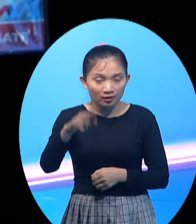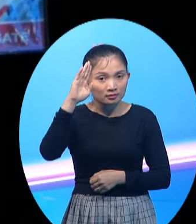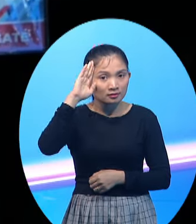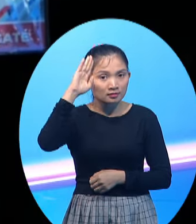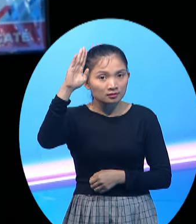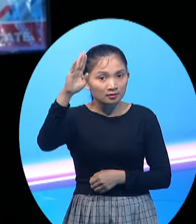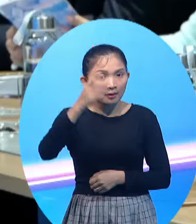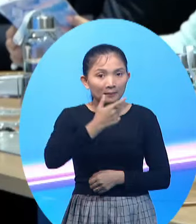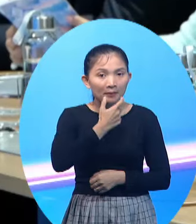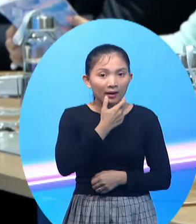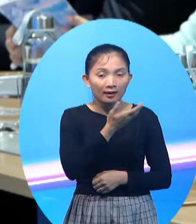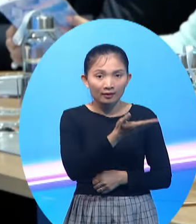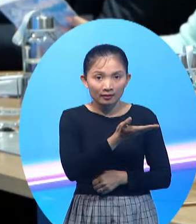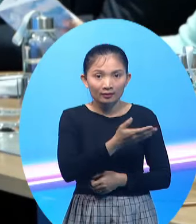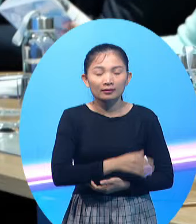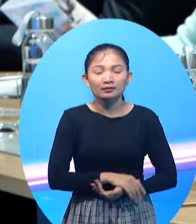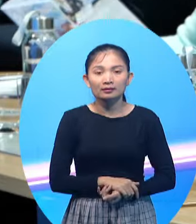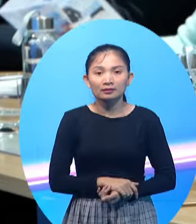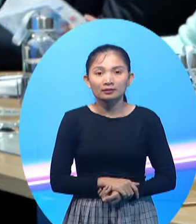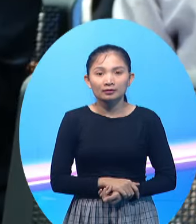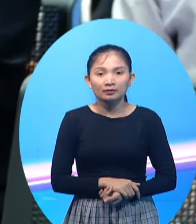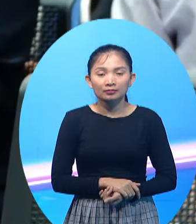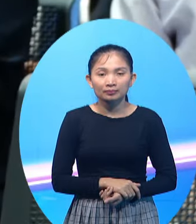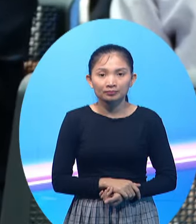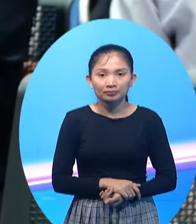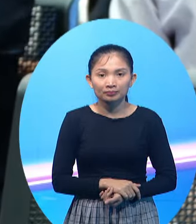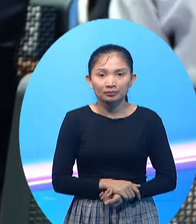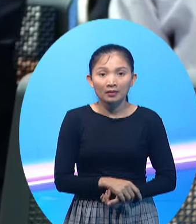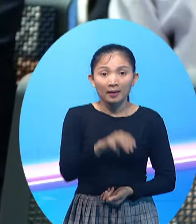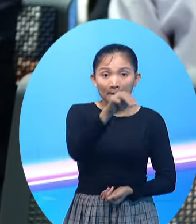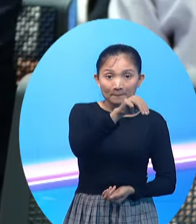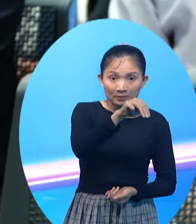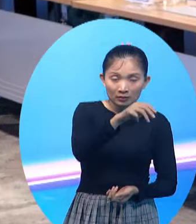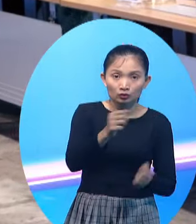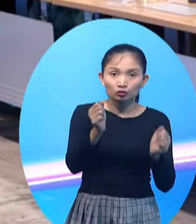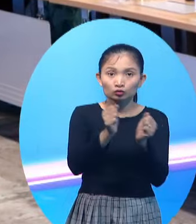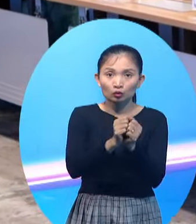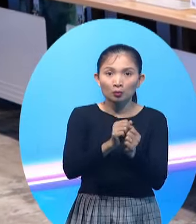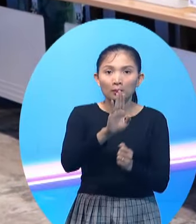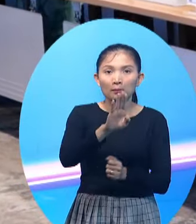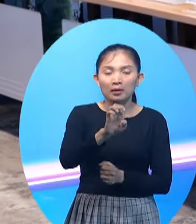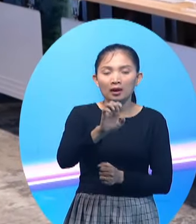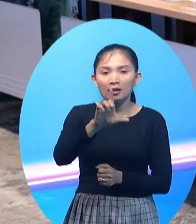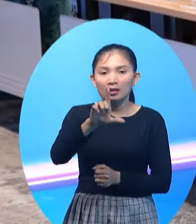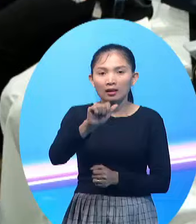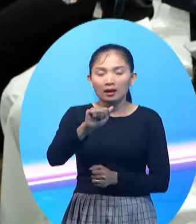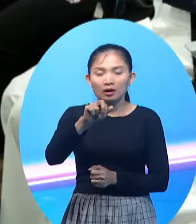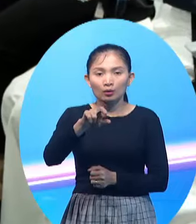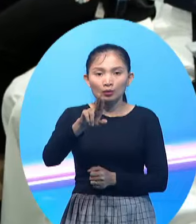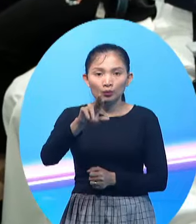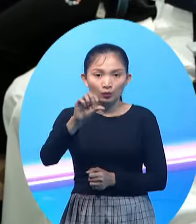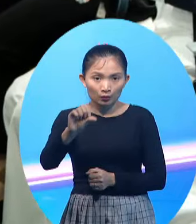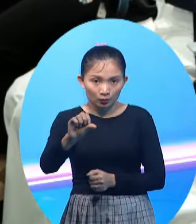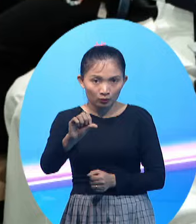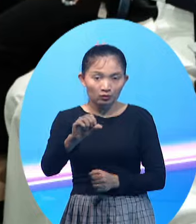nhất Ủy ban điều hành thành phố Minsk cùng các doanh nghiệp Belarus, đồng thời tin tưởng sự kiện lần này sẽ mở ra nhiều cơ hội hợp tác hiệu quả cho doanh